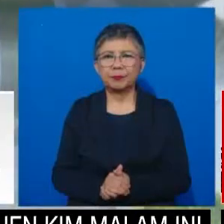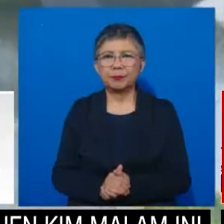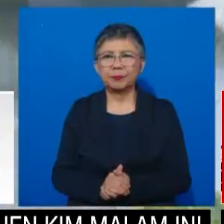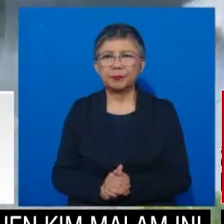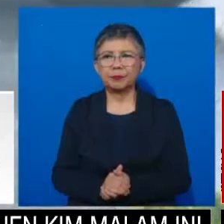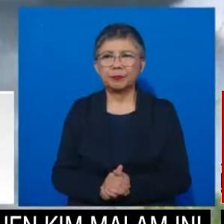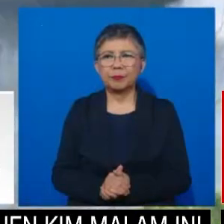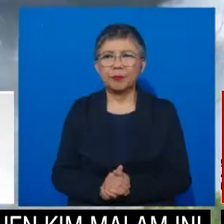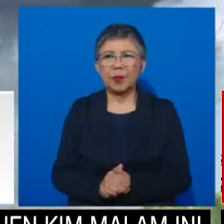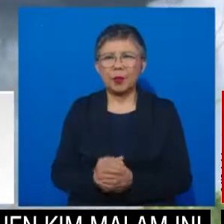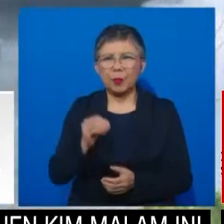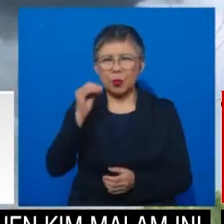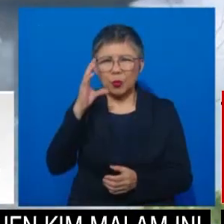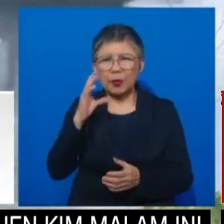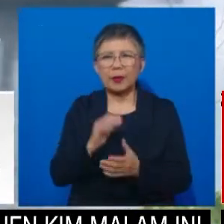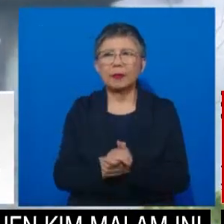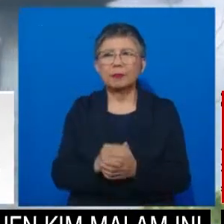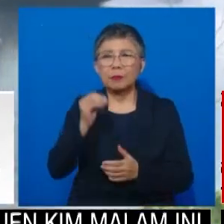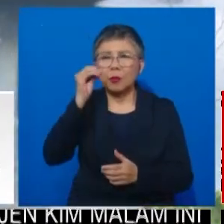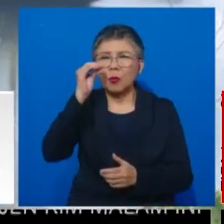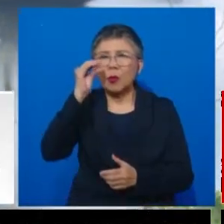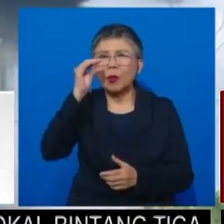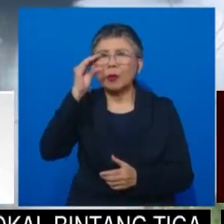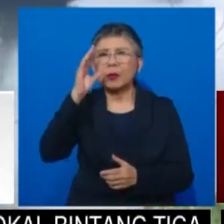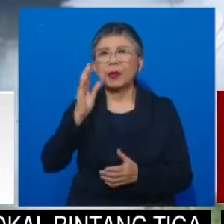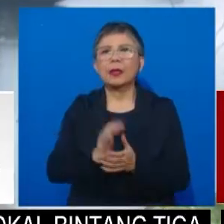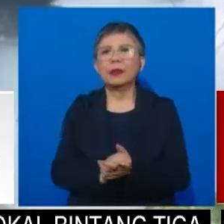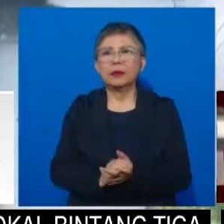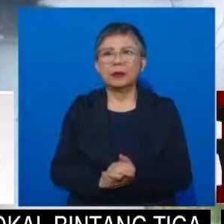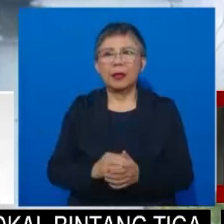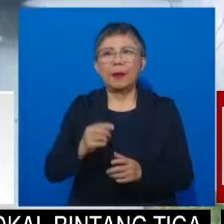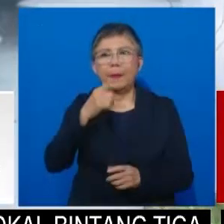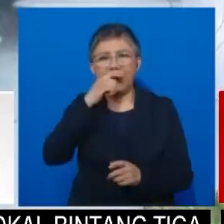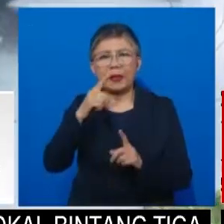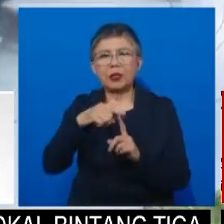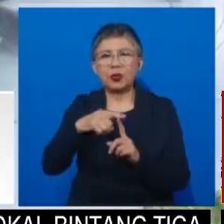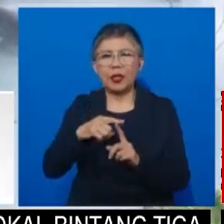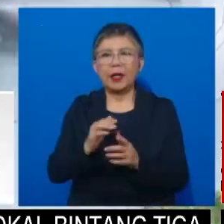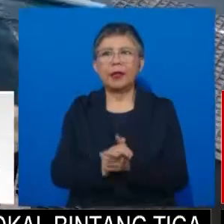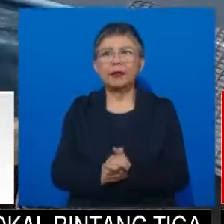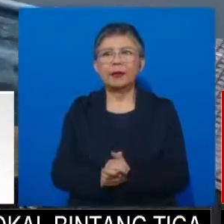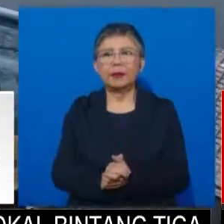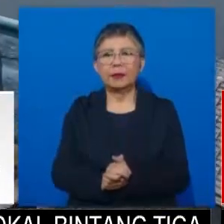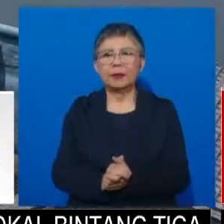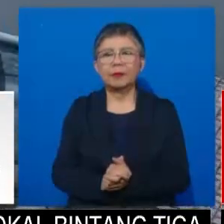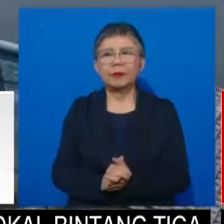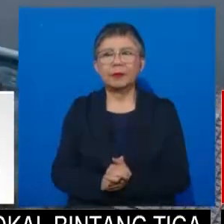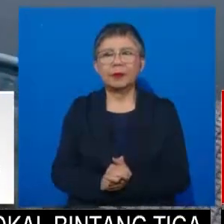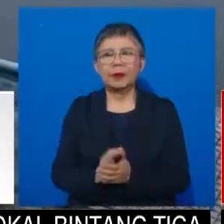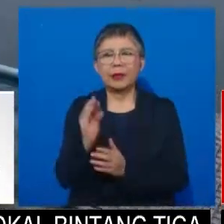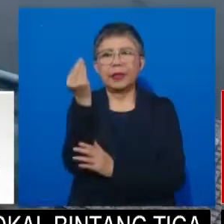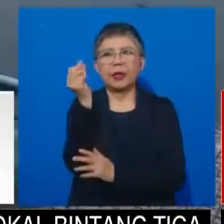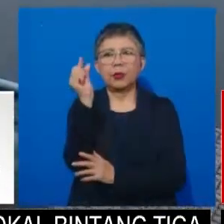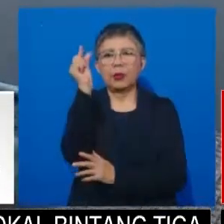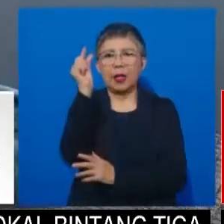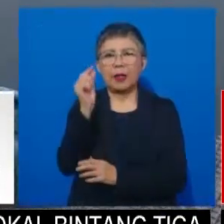Fajar baru saja muncul di cakrawala. Itu artinya Tajudin, warga Kapuk Muara RT 02 RW